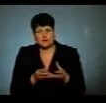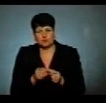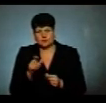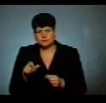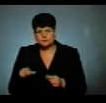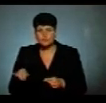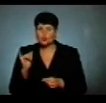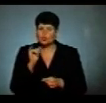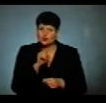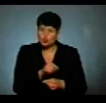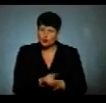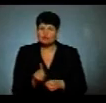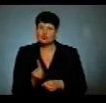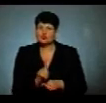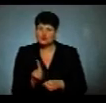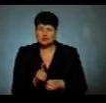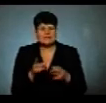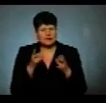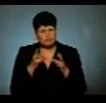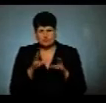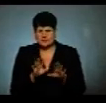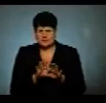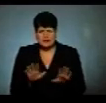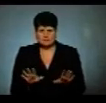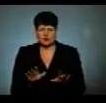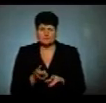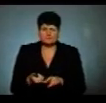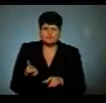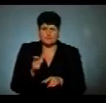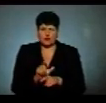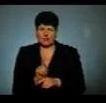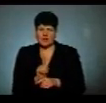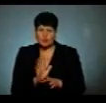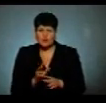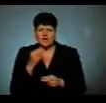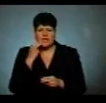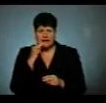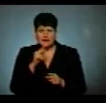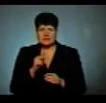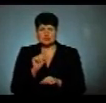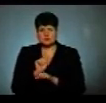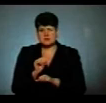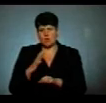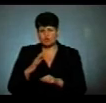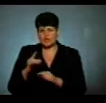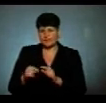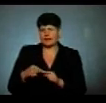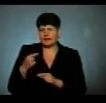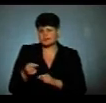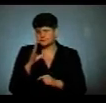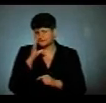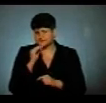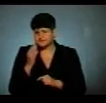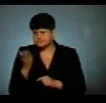пасажирів в тому, що не потрібно перевищувати цю норму, краще на зупинці почекати наступного транспортного